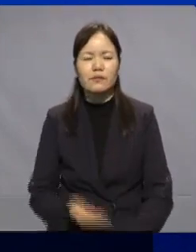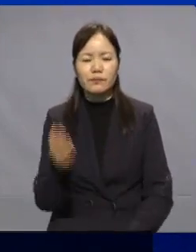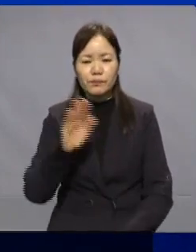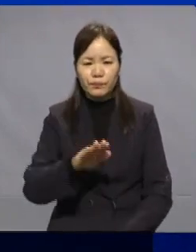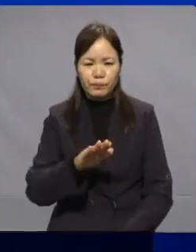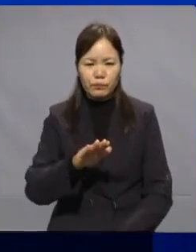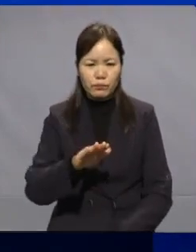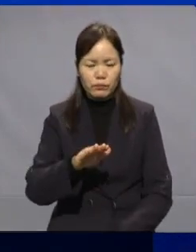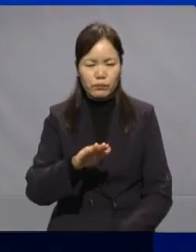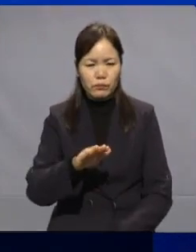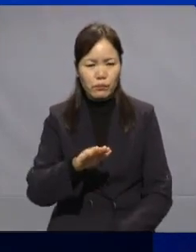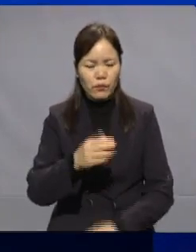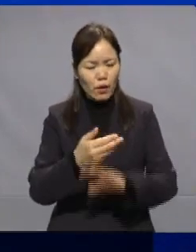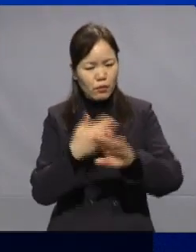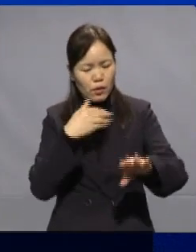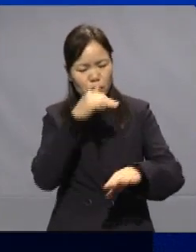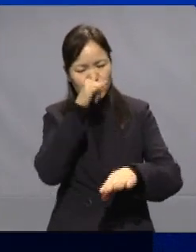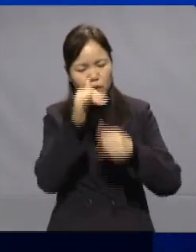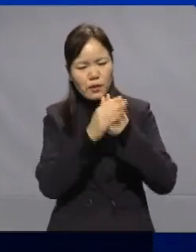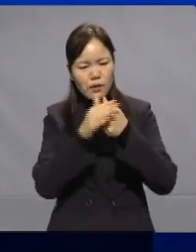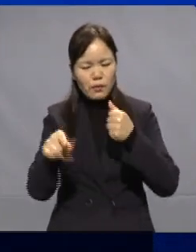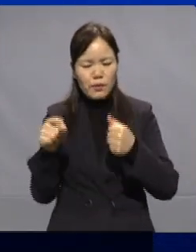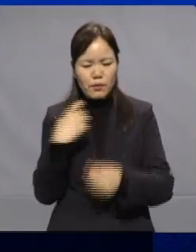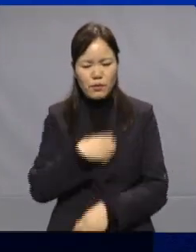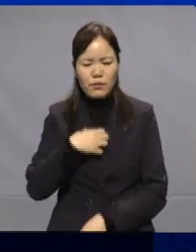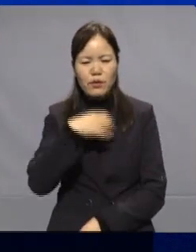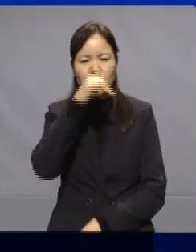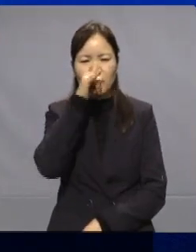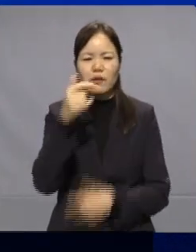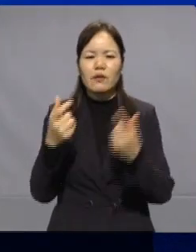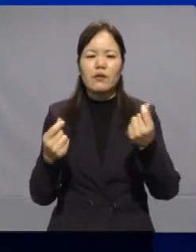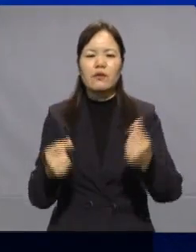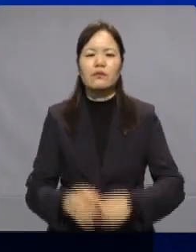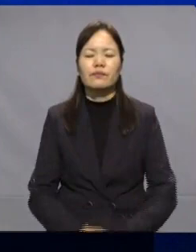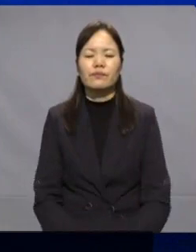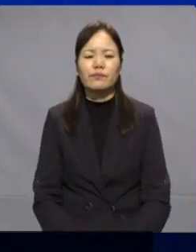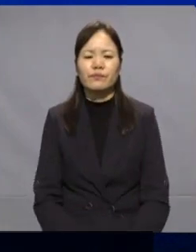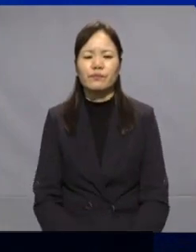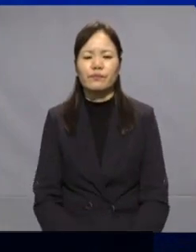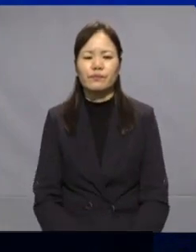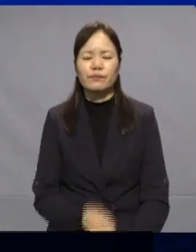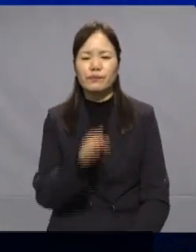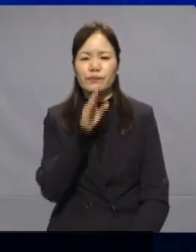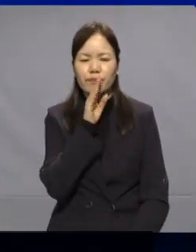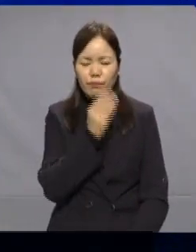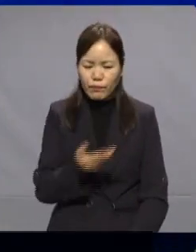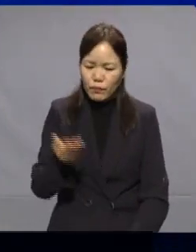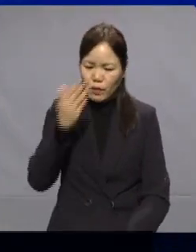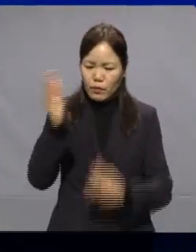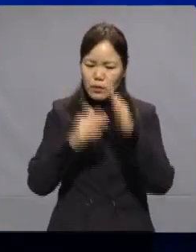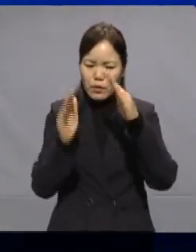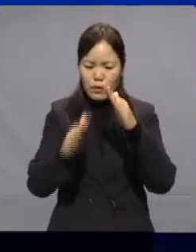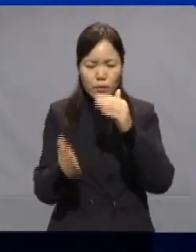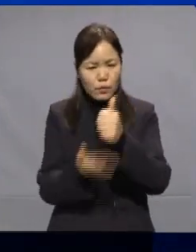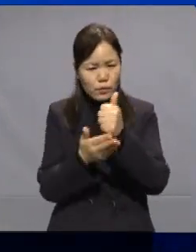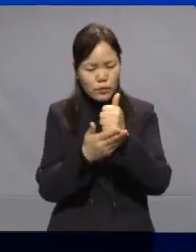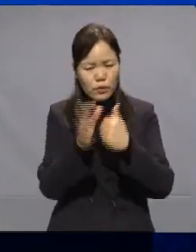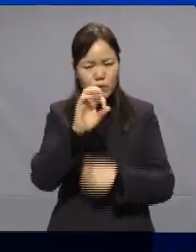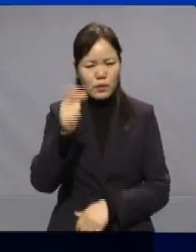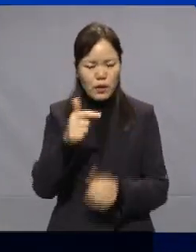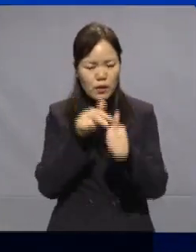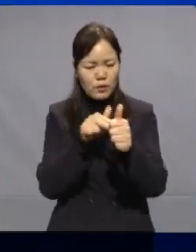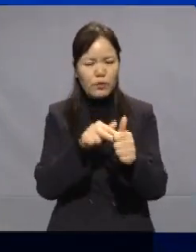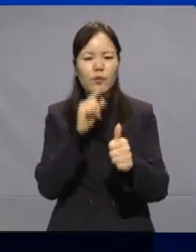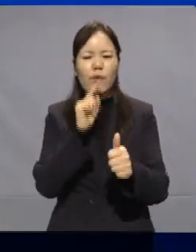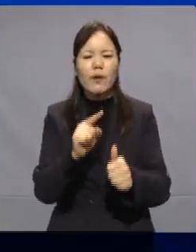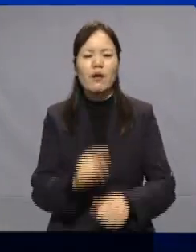그런데 또 실상은 다를 수 있어서 이런 우려도 나오고 있는 것 같습니다 자 과연 상향식 공천 특히 안철수 후보 그 얘기를 하고 있는데